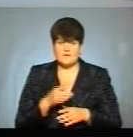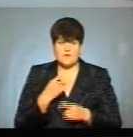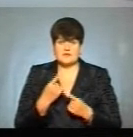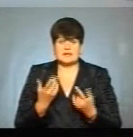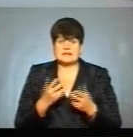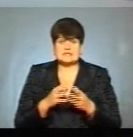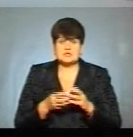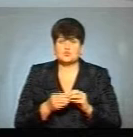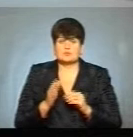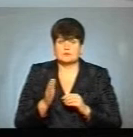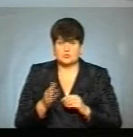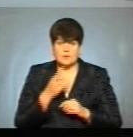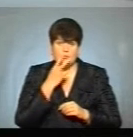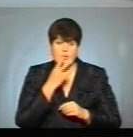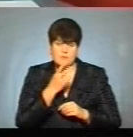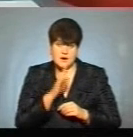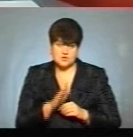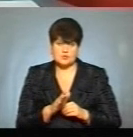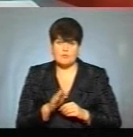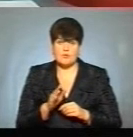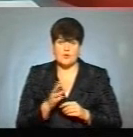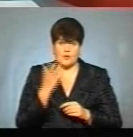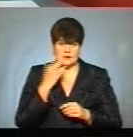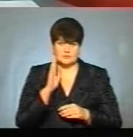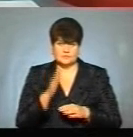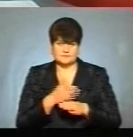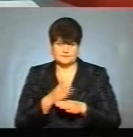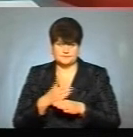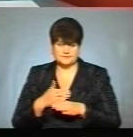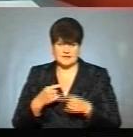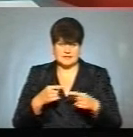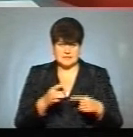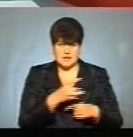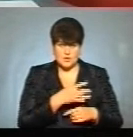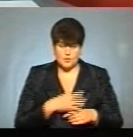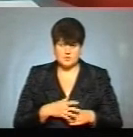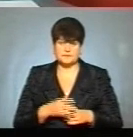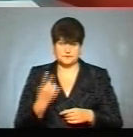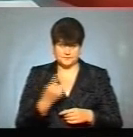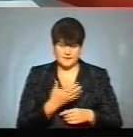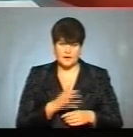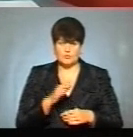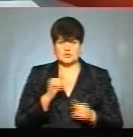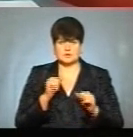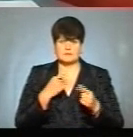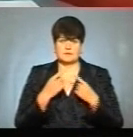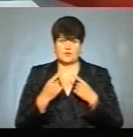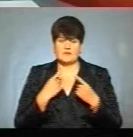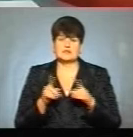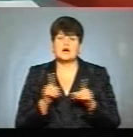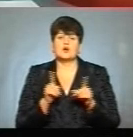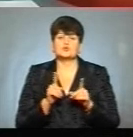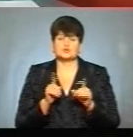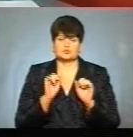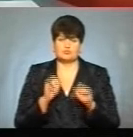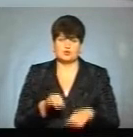це буде сума. Ми вже побачимо по перерозподілі на різні регіони і вже тоді зможемо спілкуватися, на що саме